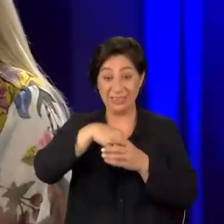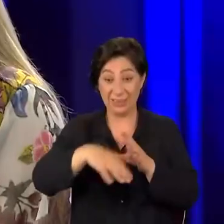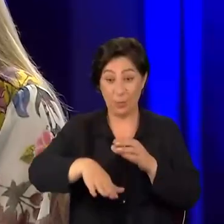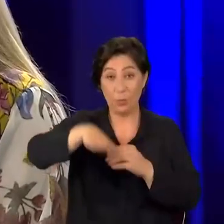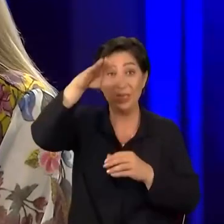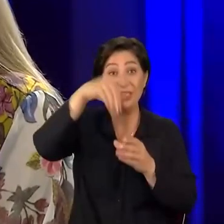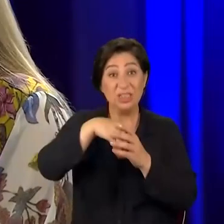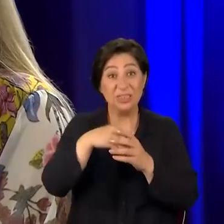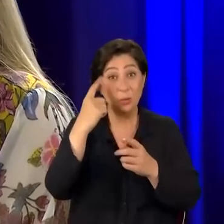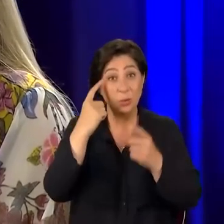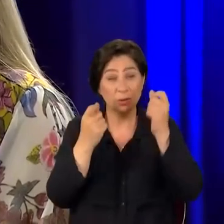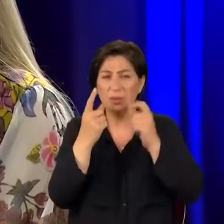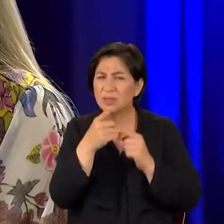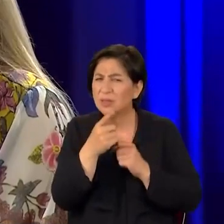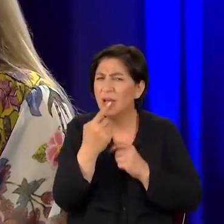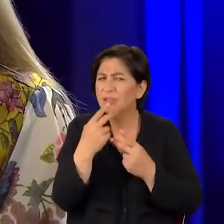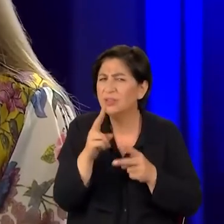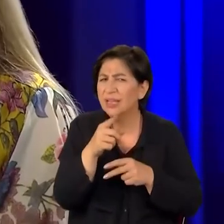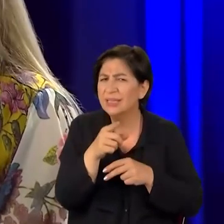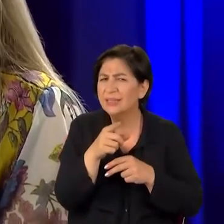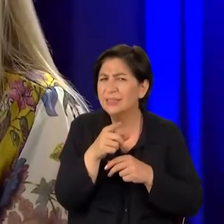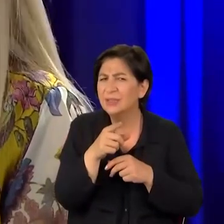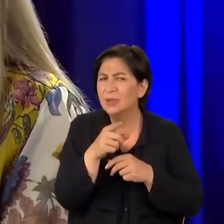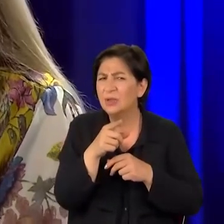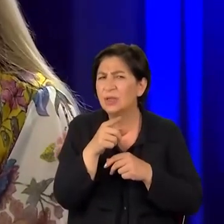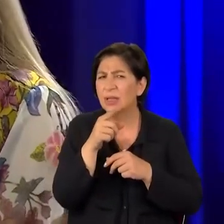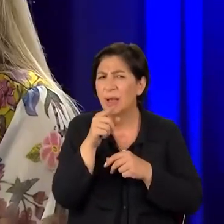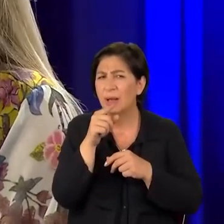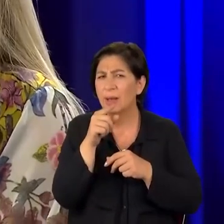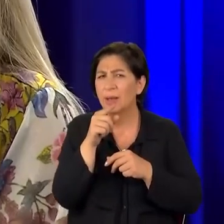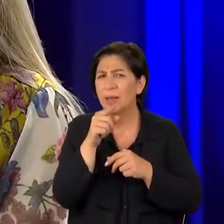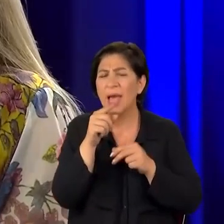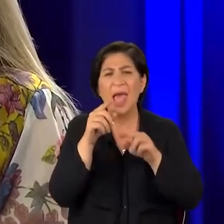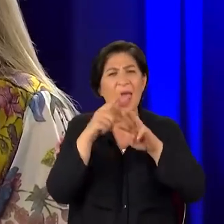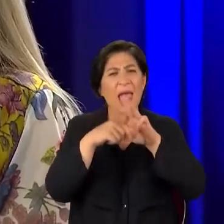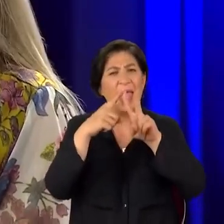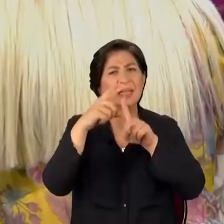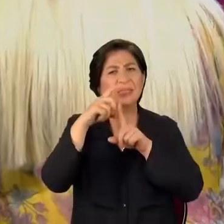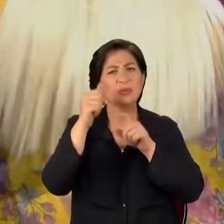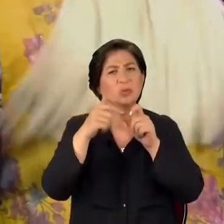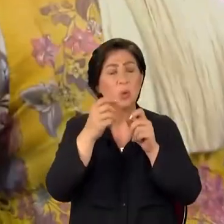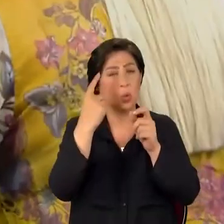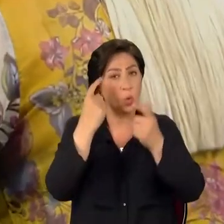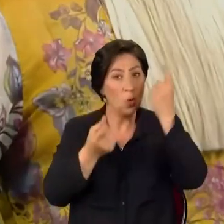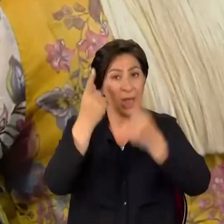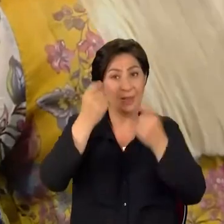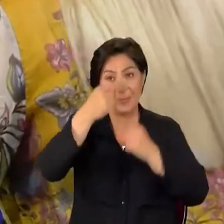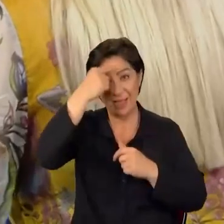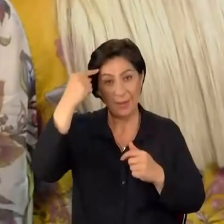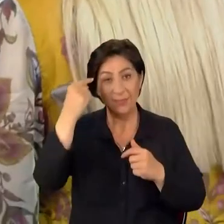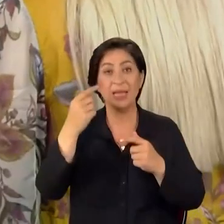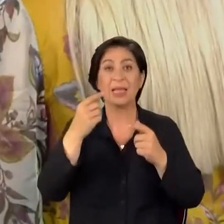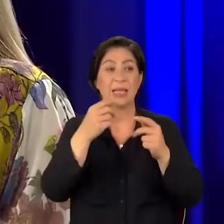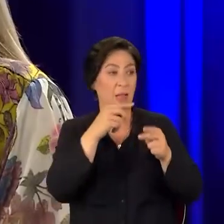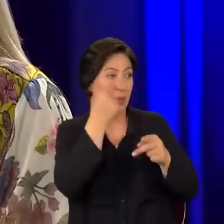içinde üreteceği ne çağda... Ne dediniz biraz önce? Onu açıklayın. Anlatayım. O çağda üretim imkanları ve klasik